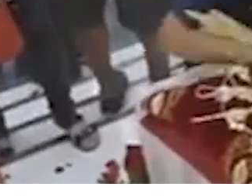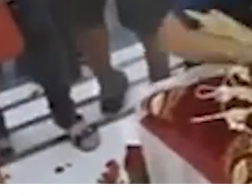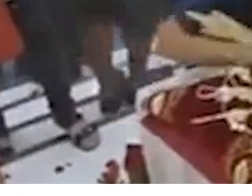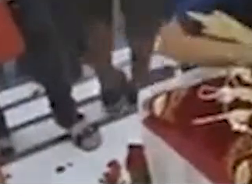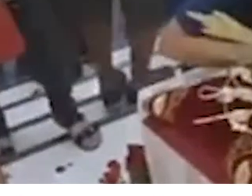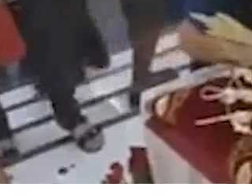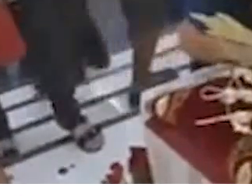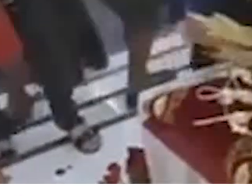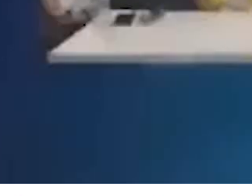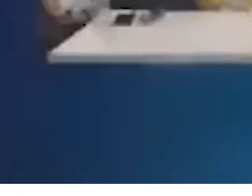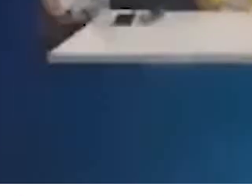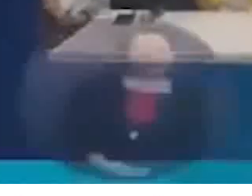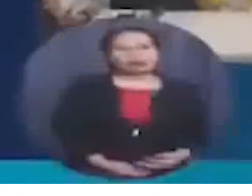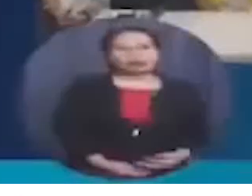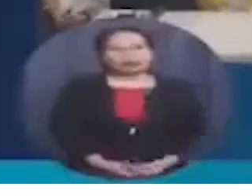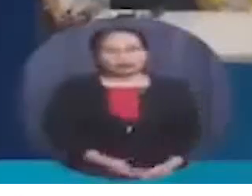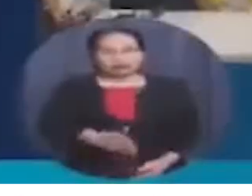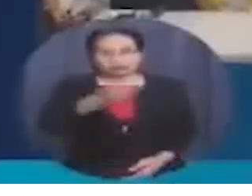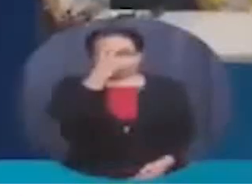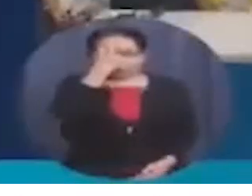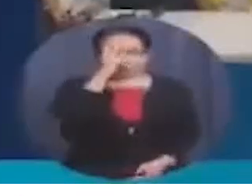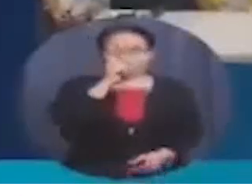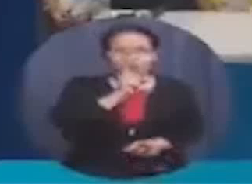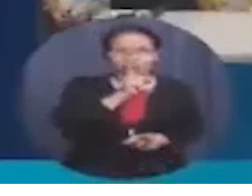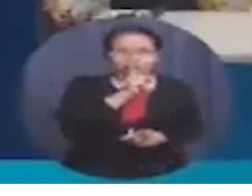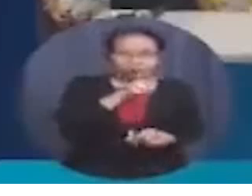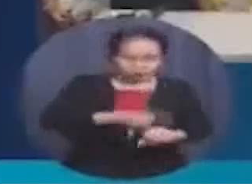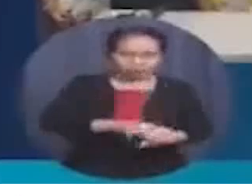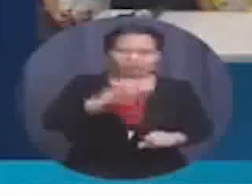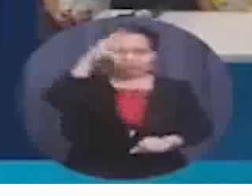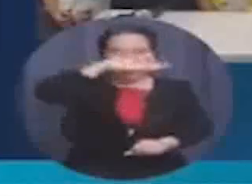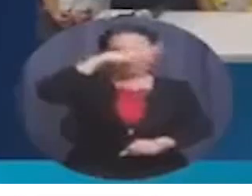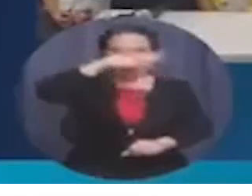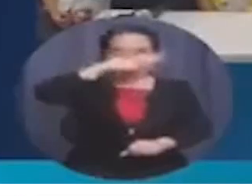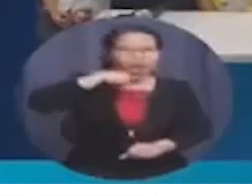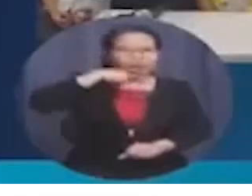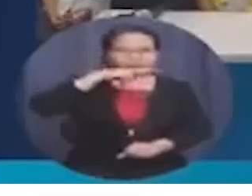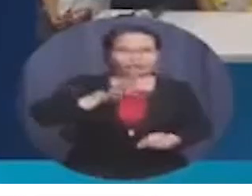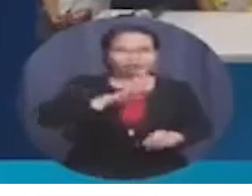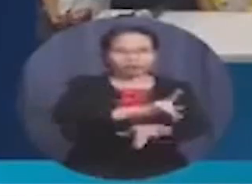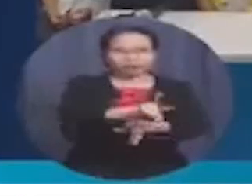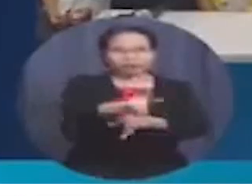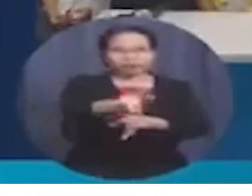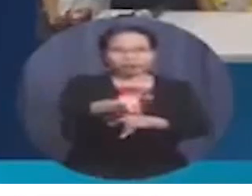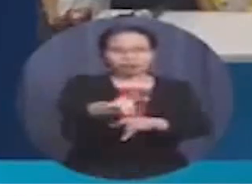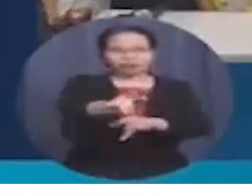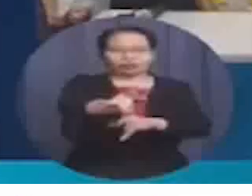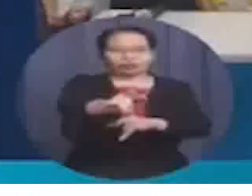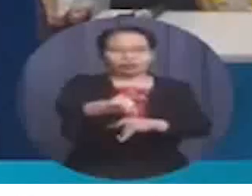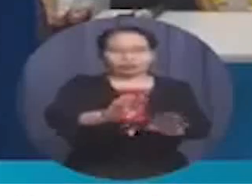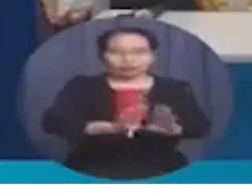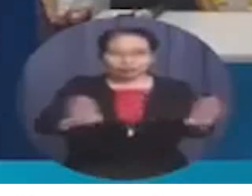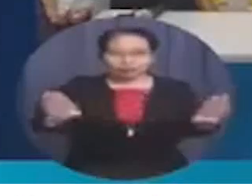lang kita. Panahon na para ang Pilipino, huwag naman tayong paloko ng harapan. Bawal ng Diyos yan